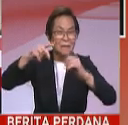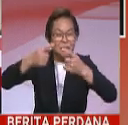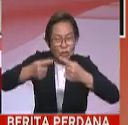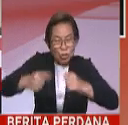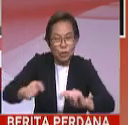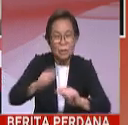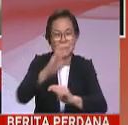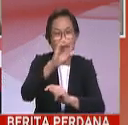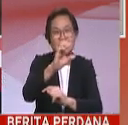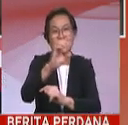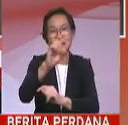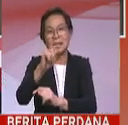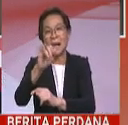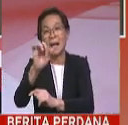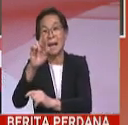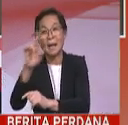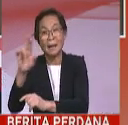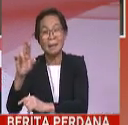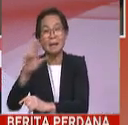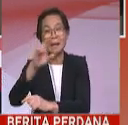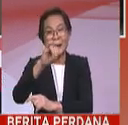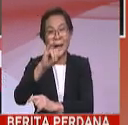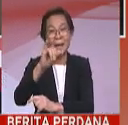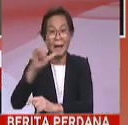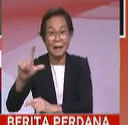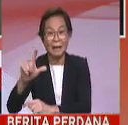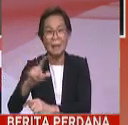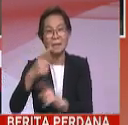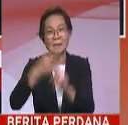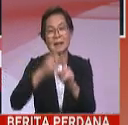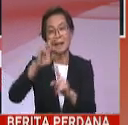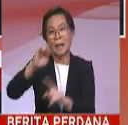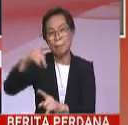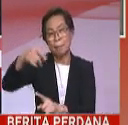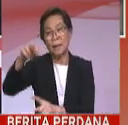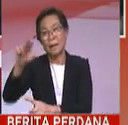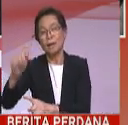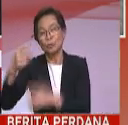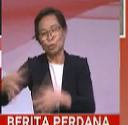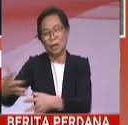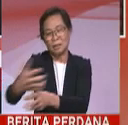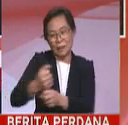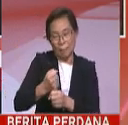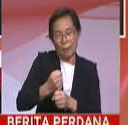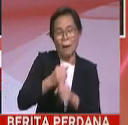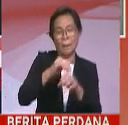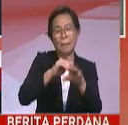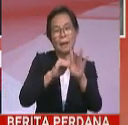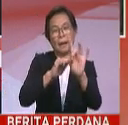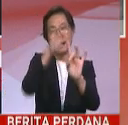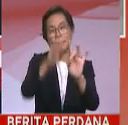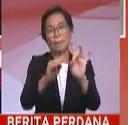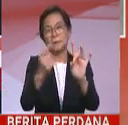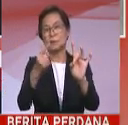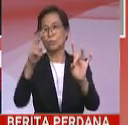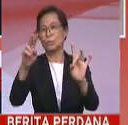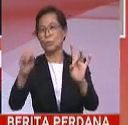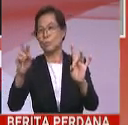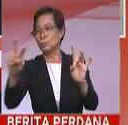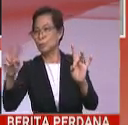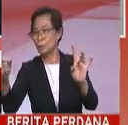License, CTIL, daripada NPRA telah diperolehi pada 8 Januari